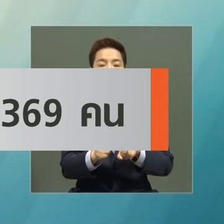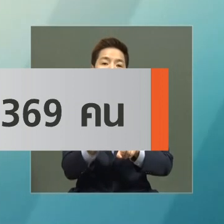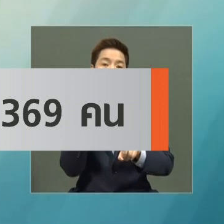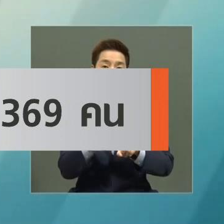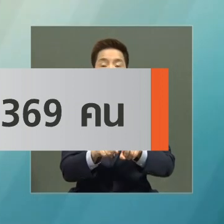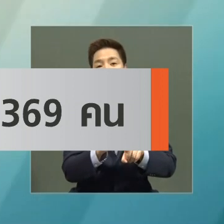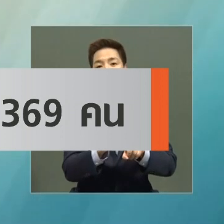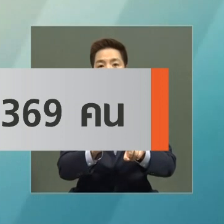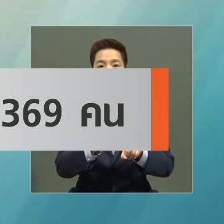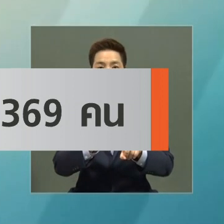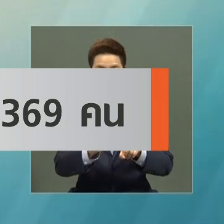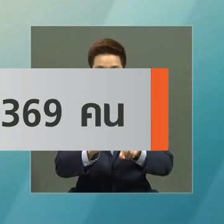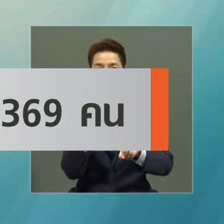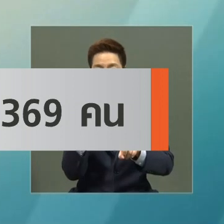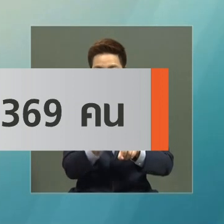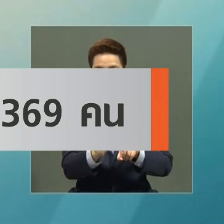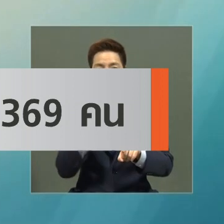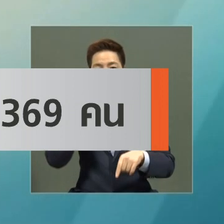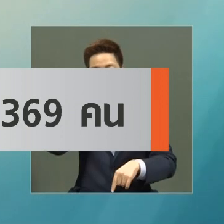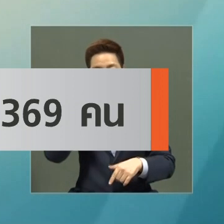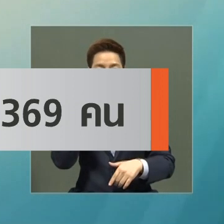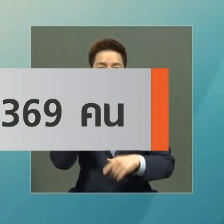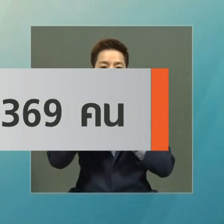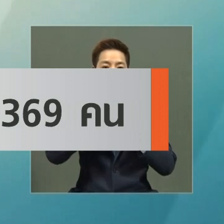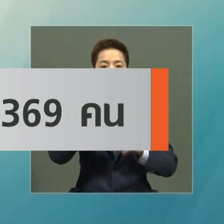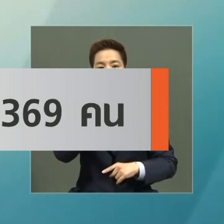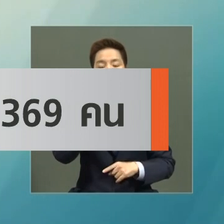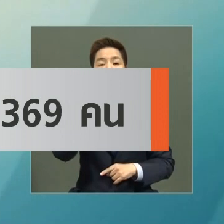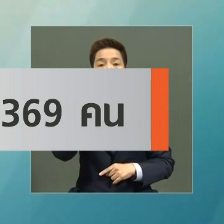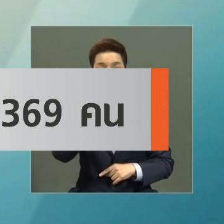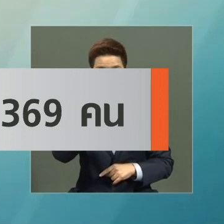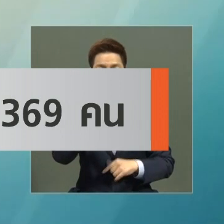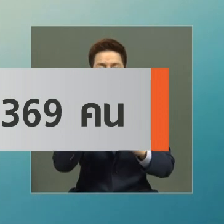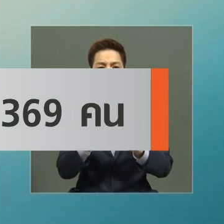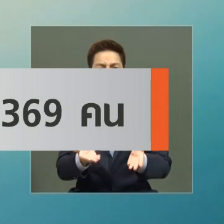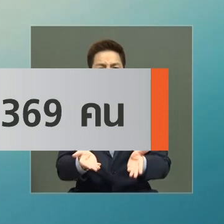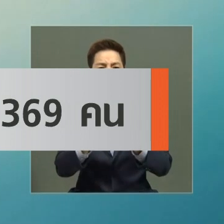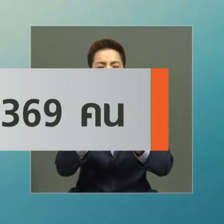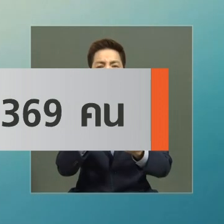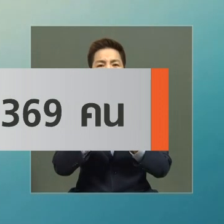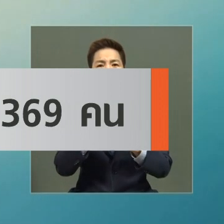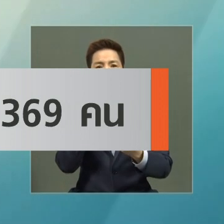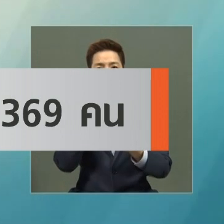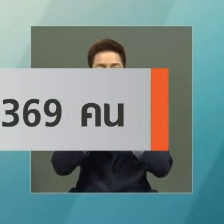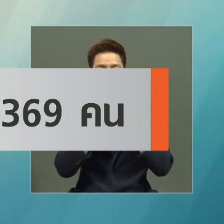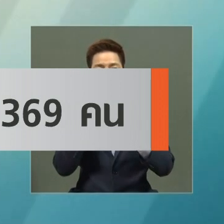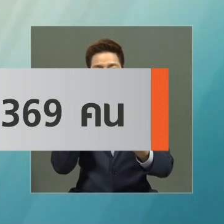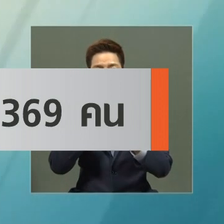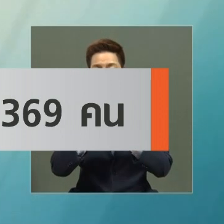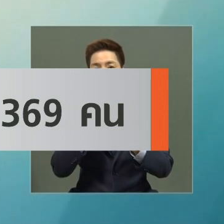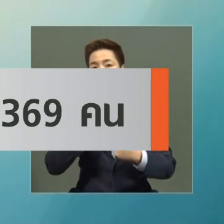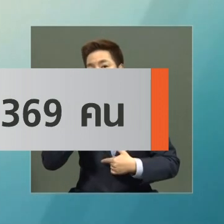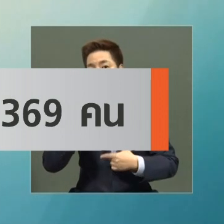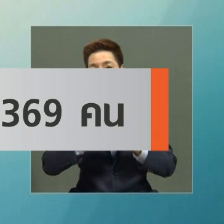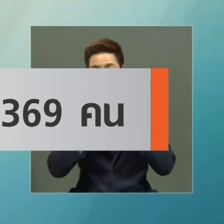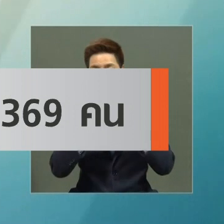าครเกิดจากความร่วมมือของภาครัฐที่ออกมาตรการเข้มข้นและค้นหาเชิงรุกโดยมีภาคเอกชนสนับสนุนและได้รับความ